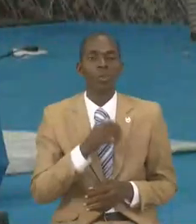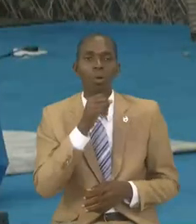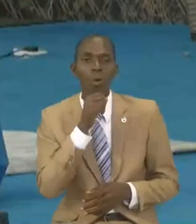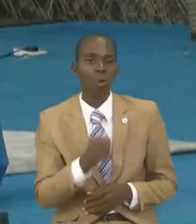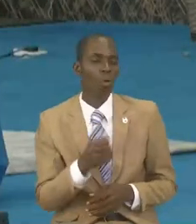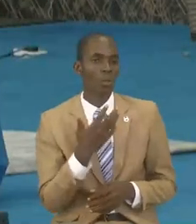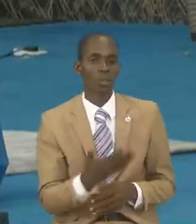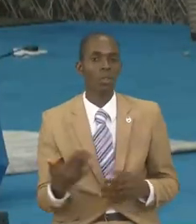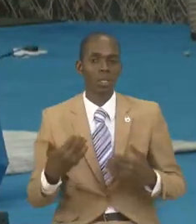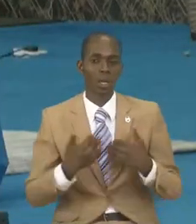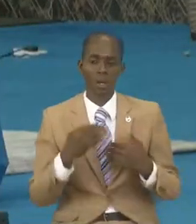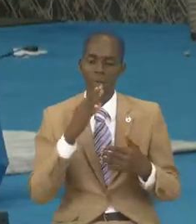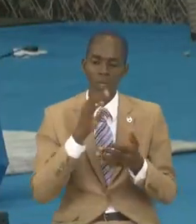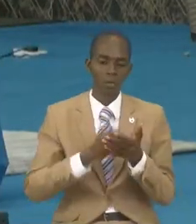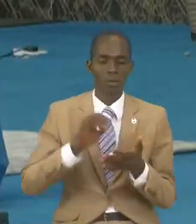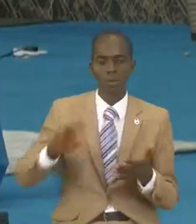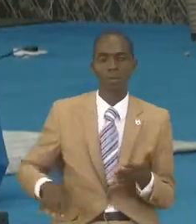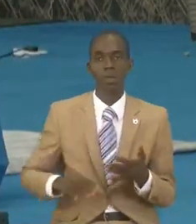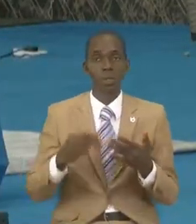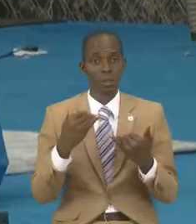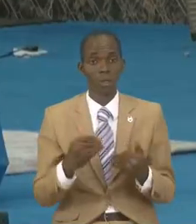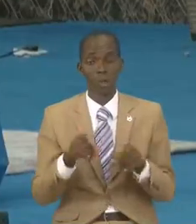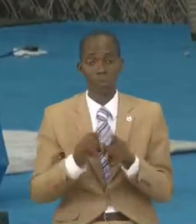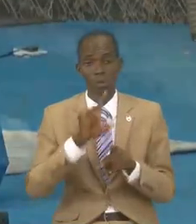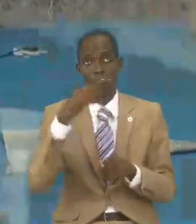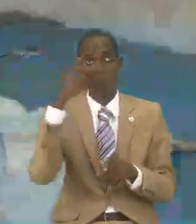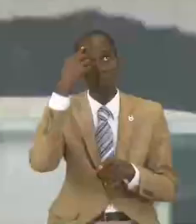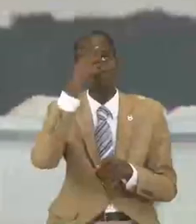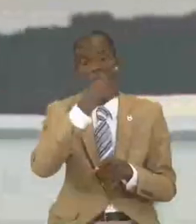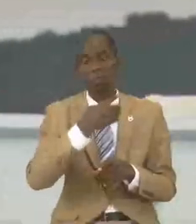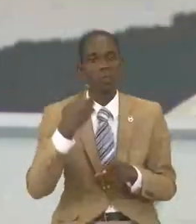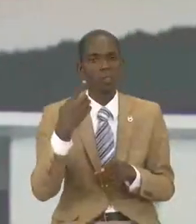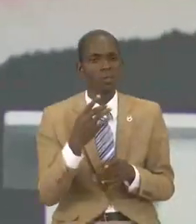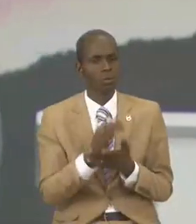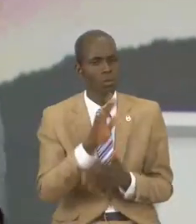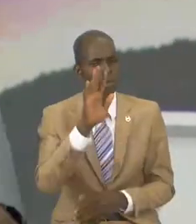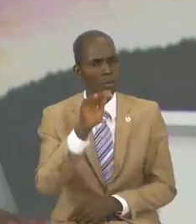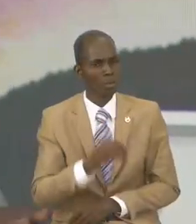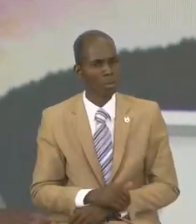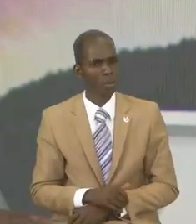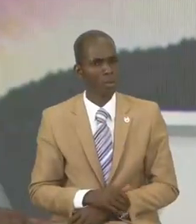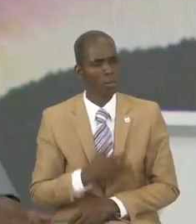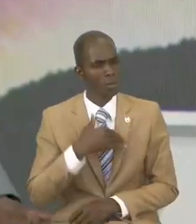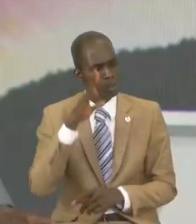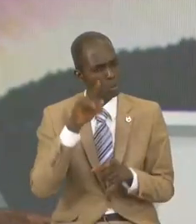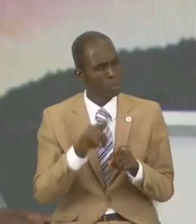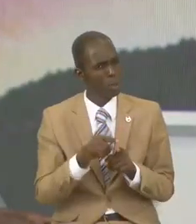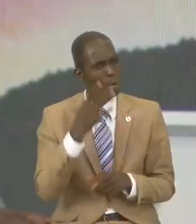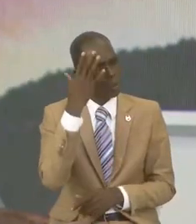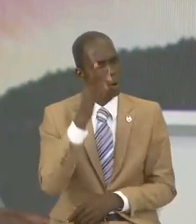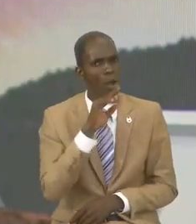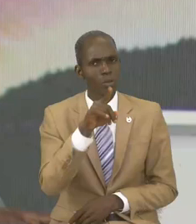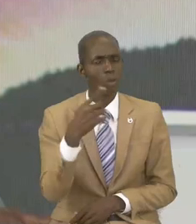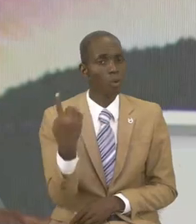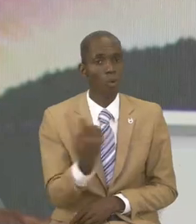Les choses anciennes sont passées. Même le regard de ton visage, quelqu'un dit, tu es un frère. Pourquoi